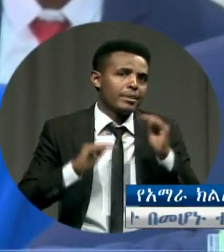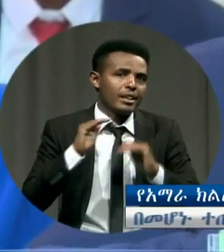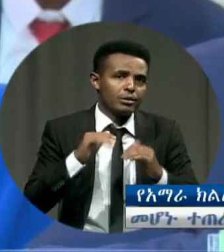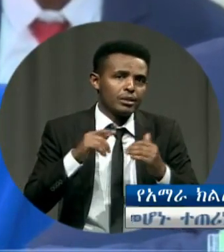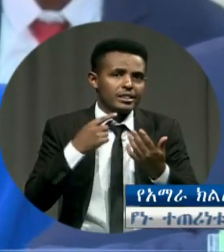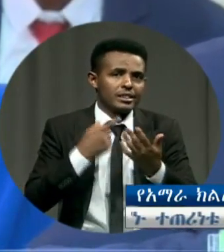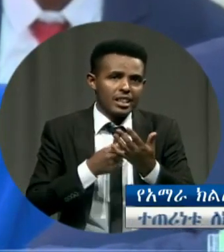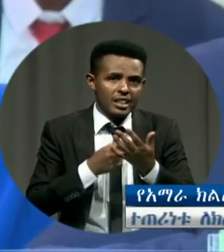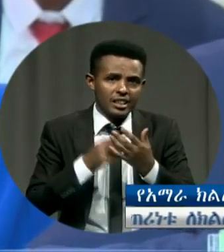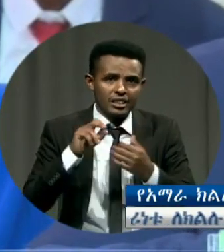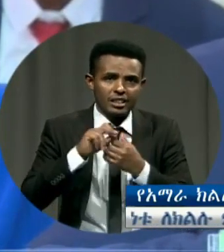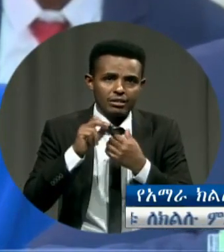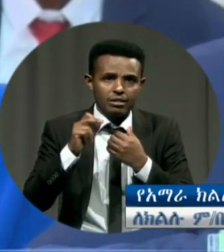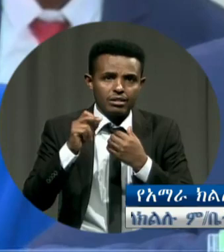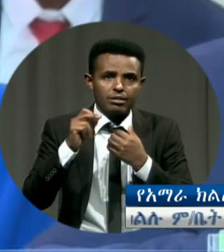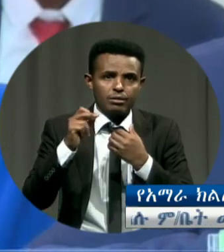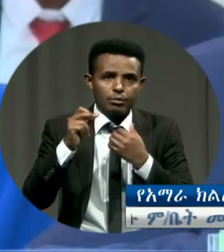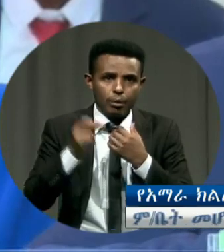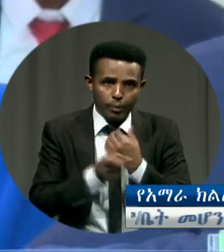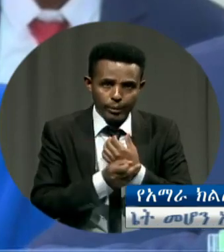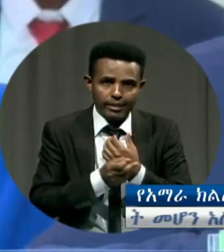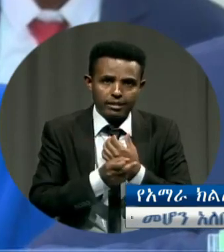ስለዚህ ኮርፖሬት